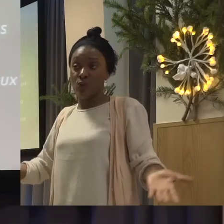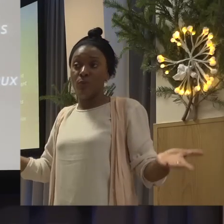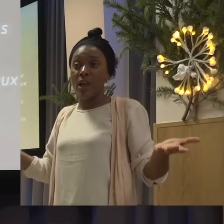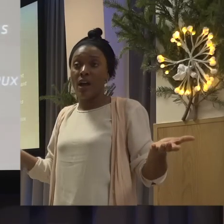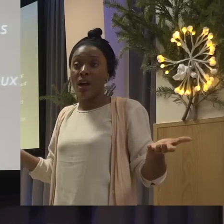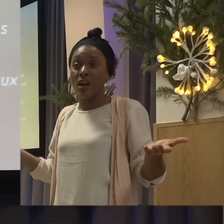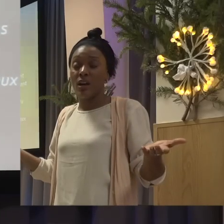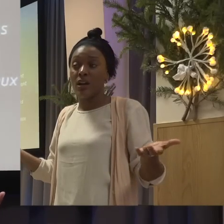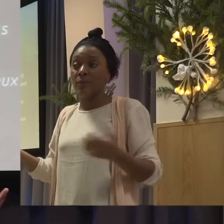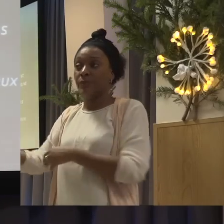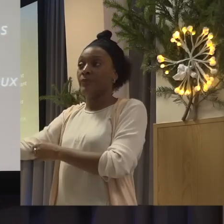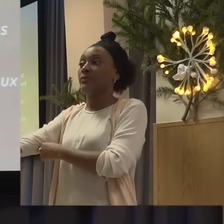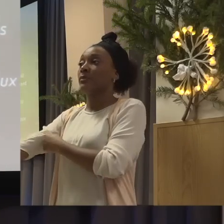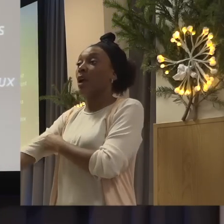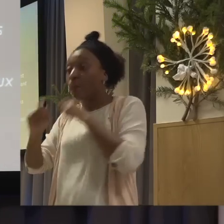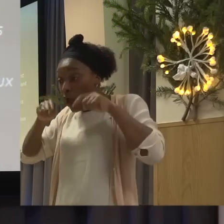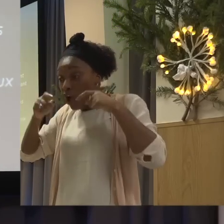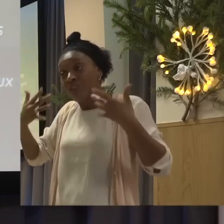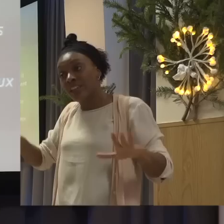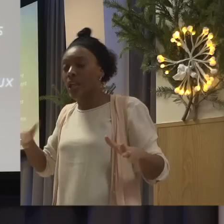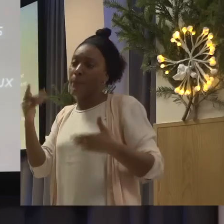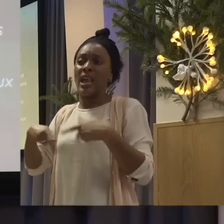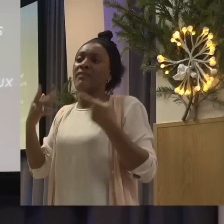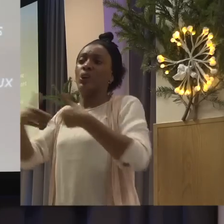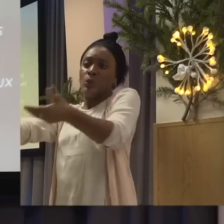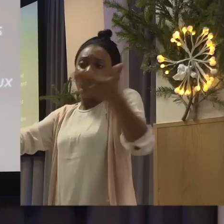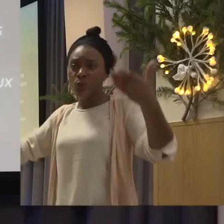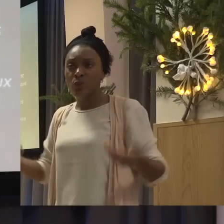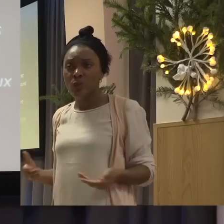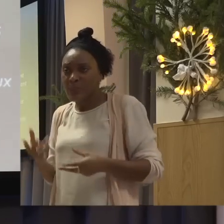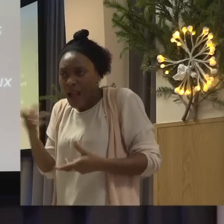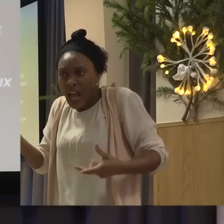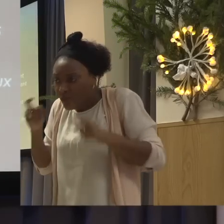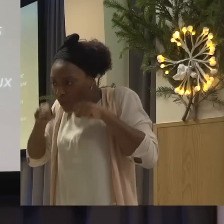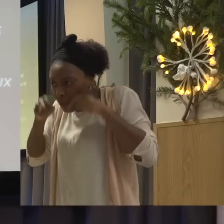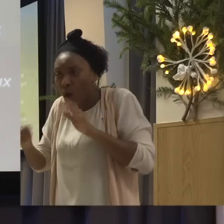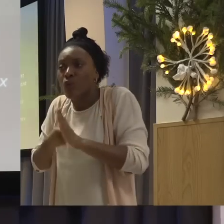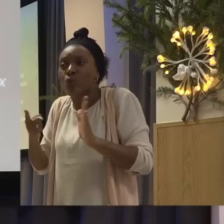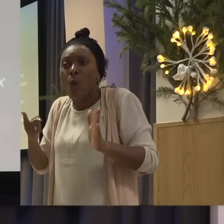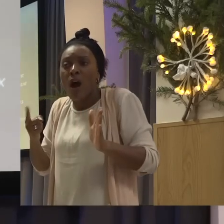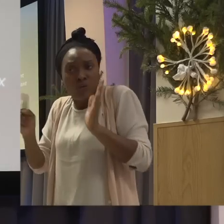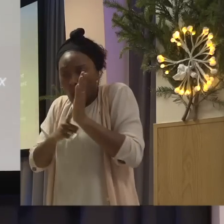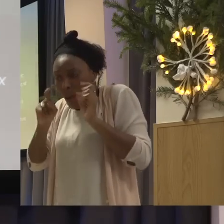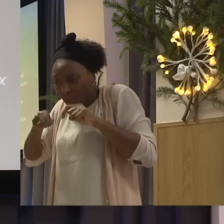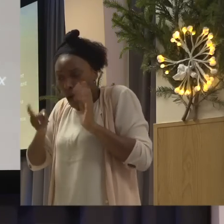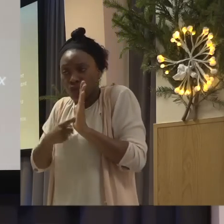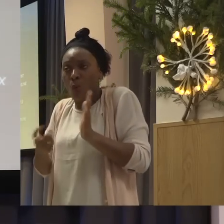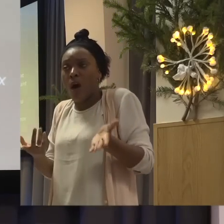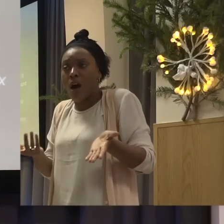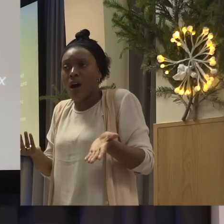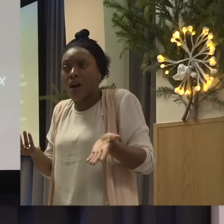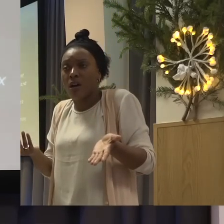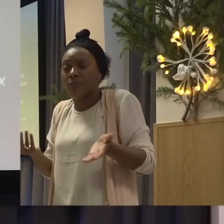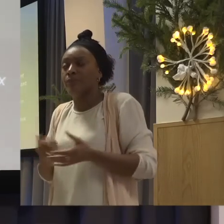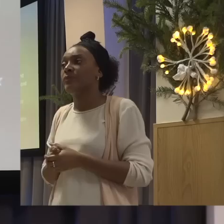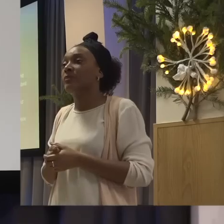seront sèches, ben voilà, la vie continuera. Amen. La vie continuera. Plutôt